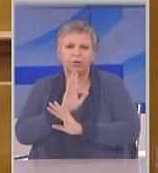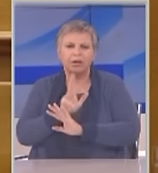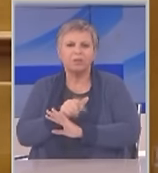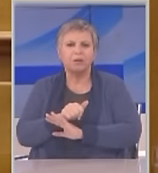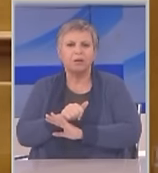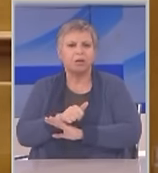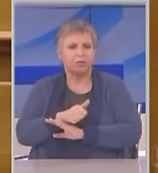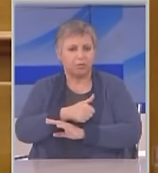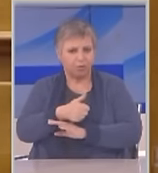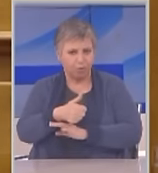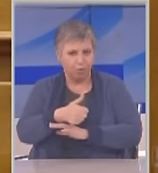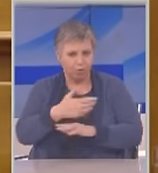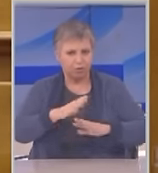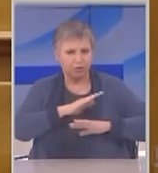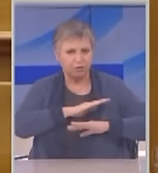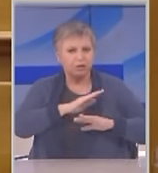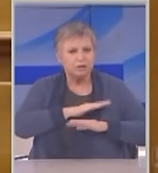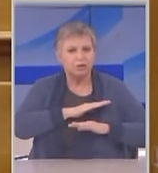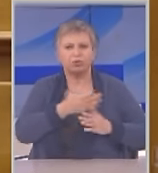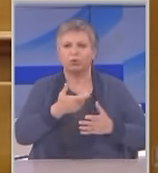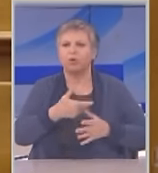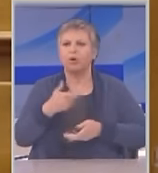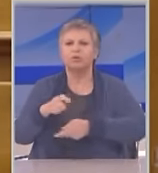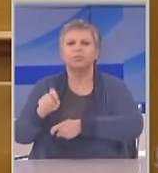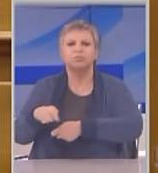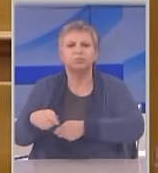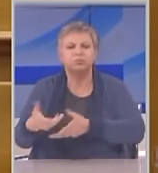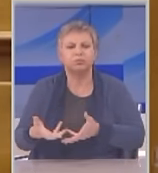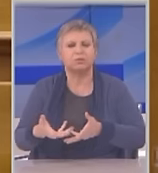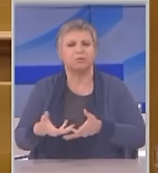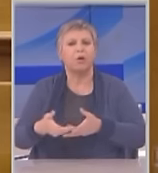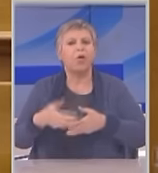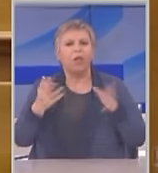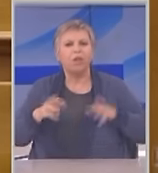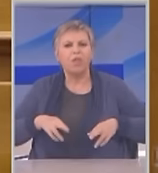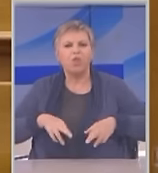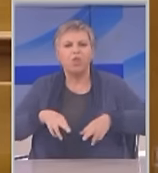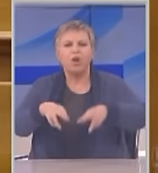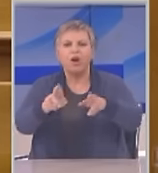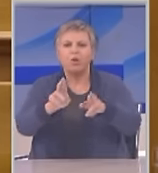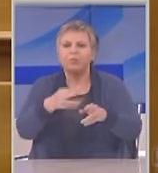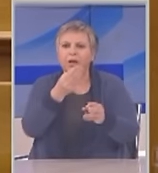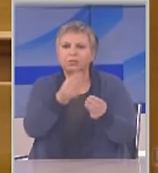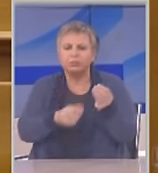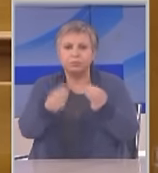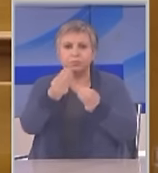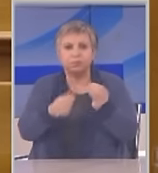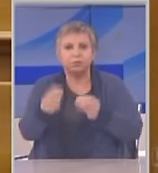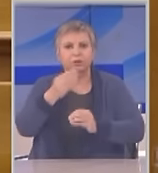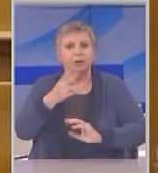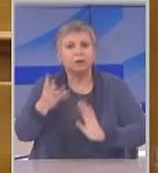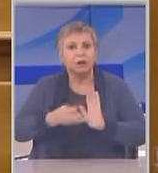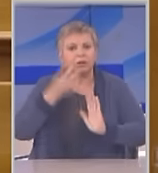εξοπλιστικά, αλλά και στα δημόσια έργα, σε δρόμους που στήχησαν 4 και 5 φορές το πραγματικό τους